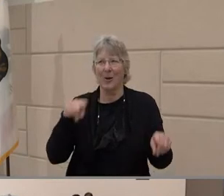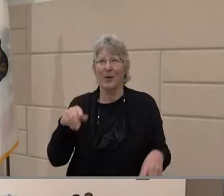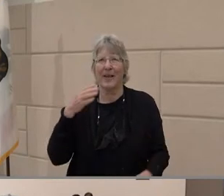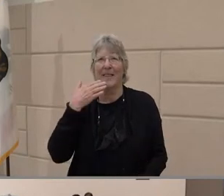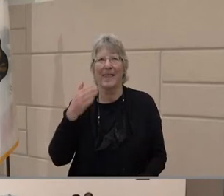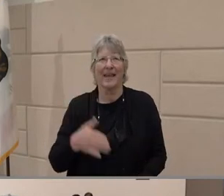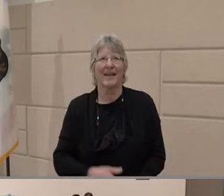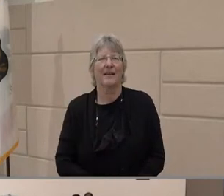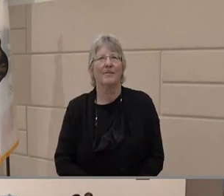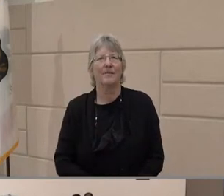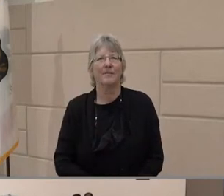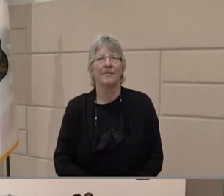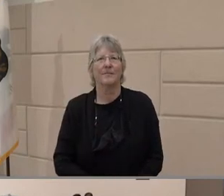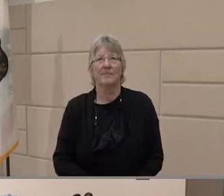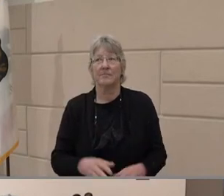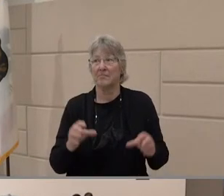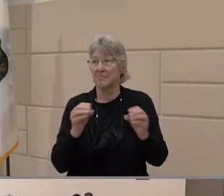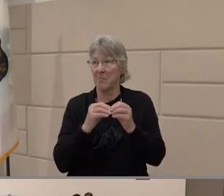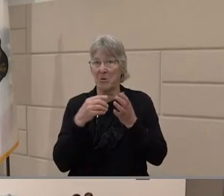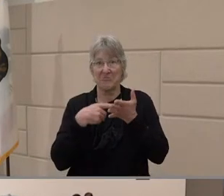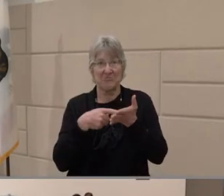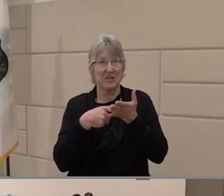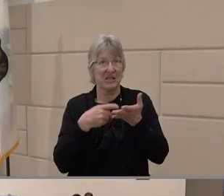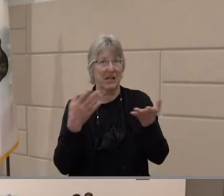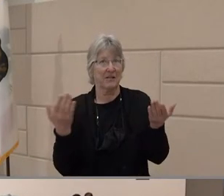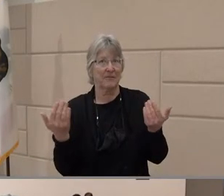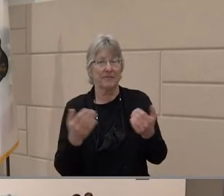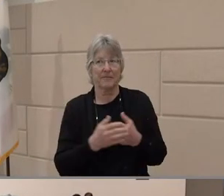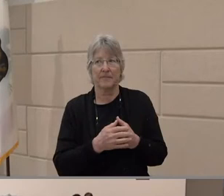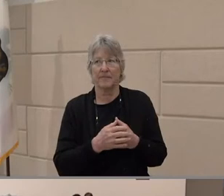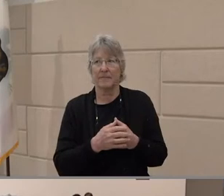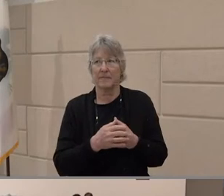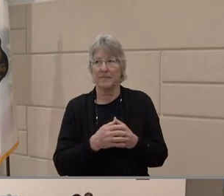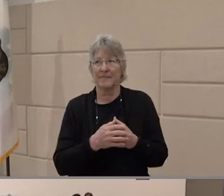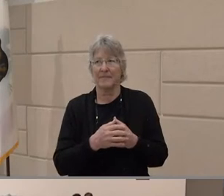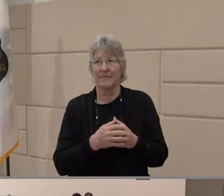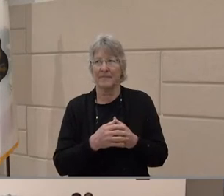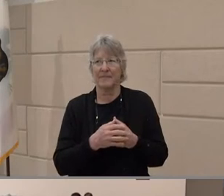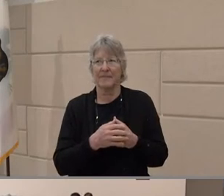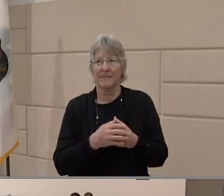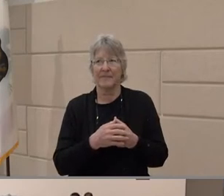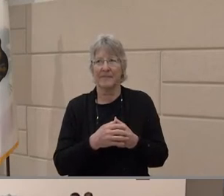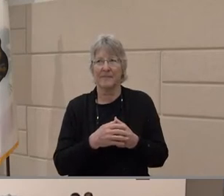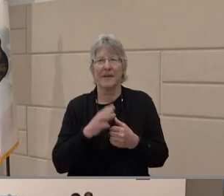คำสมองคนตามมีนเอาไว้จอห์นเย่บันทายเด้ลูกมิลเ